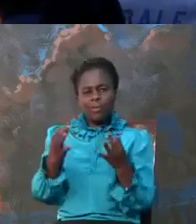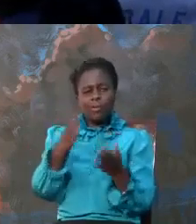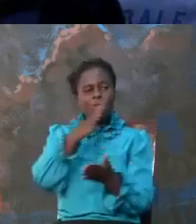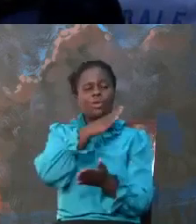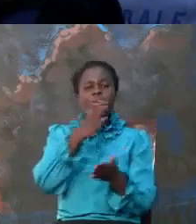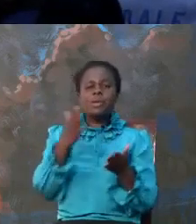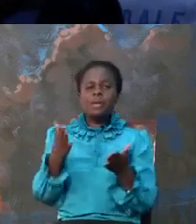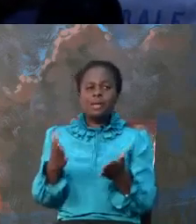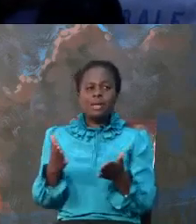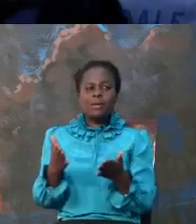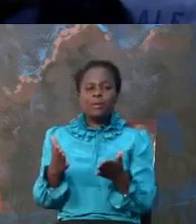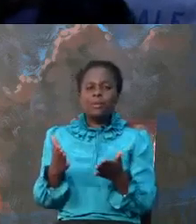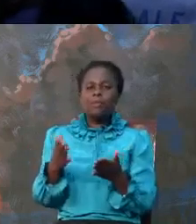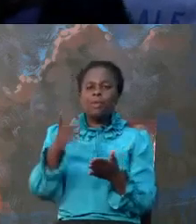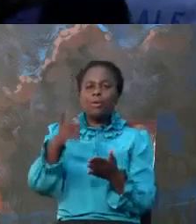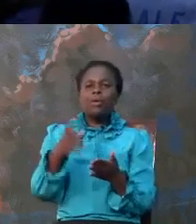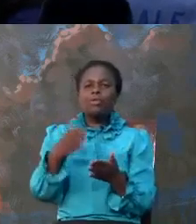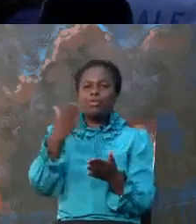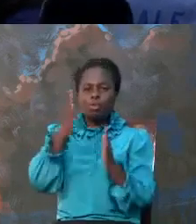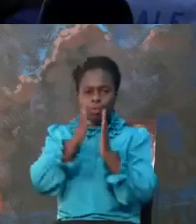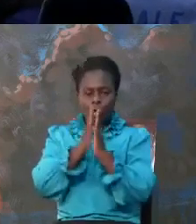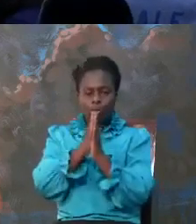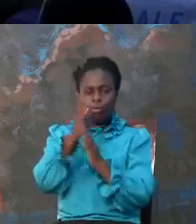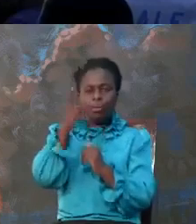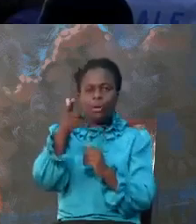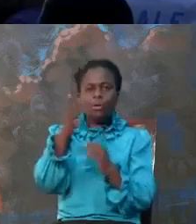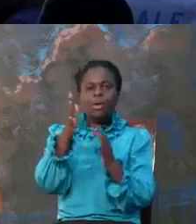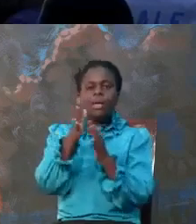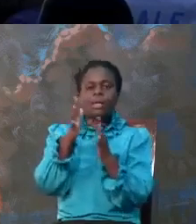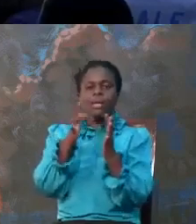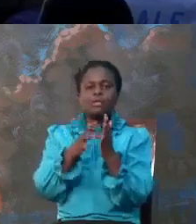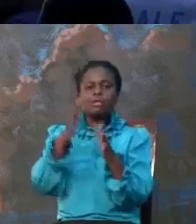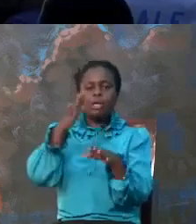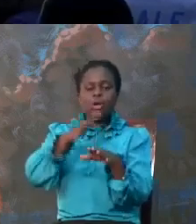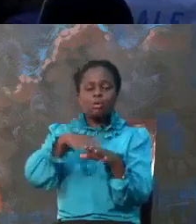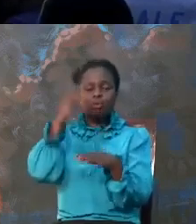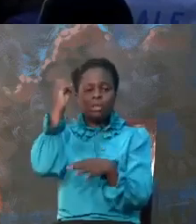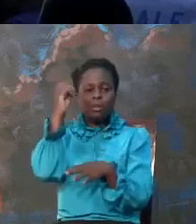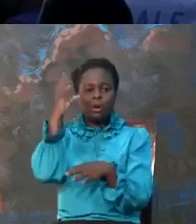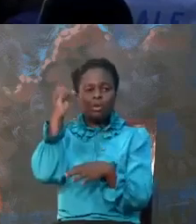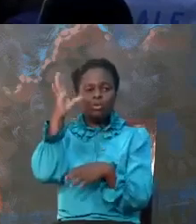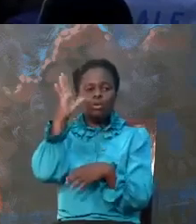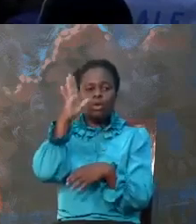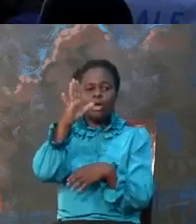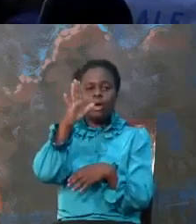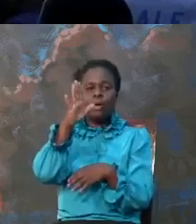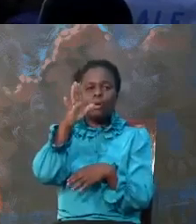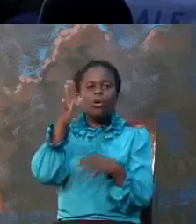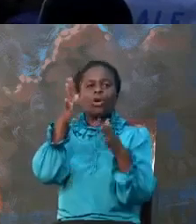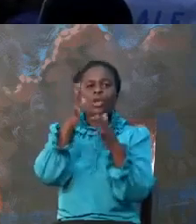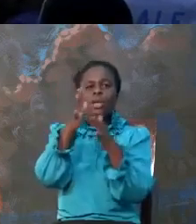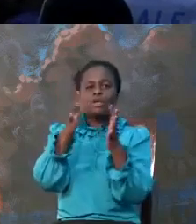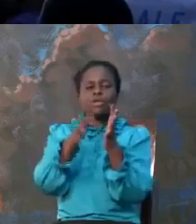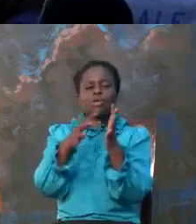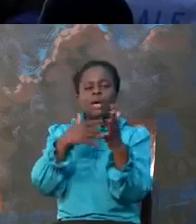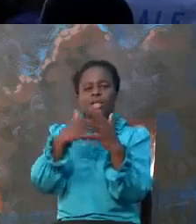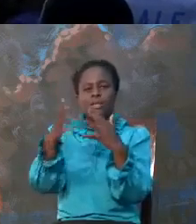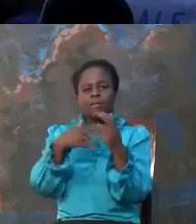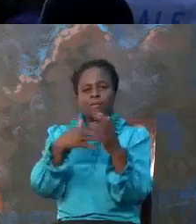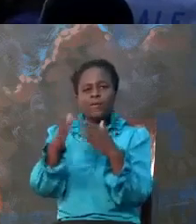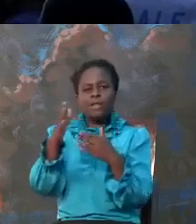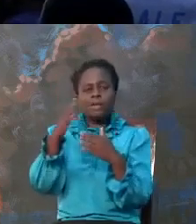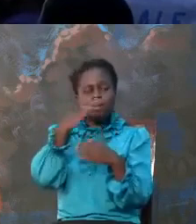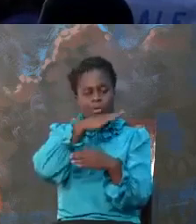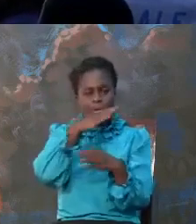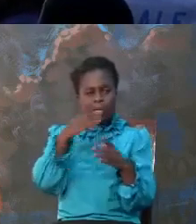leo, watu wa Mungu wataomba kwa ajili yako. Yesu atagusa magonjwa yako. Yesu atafanya, atafanya jioni